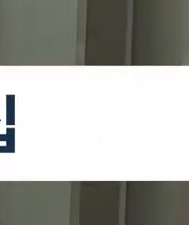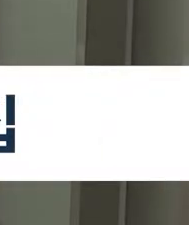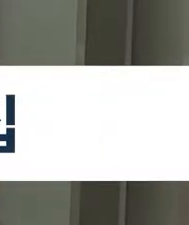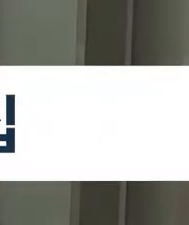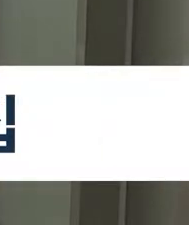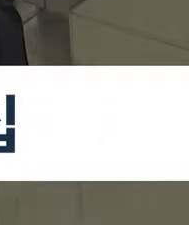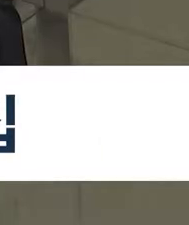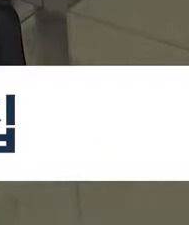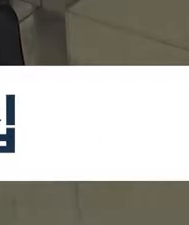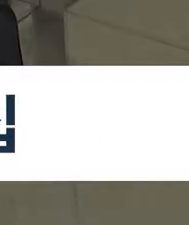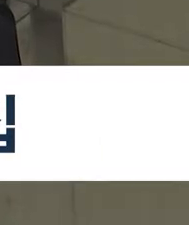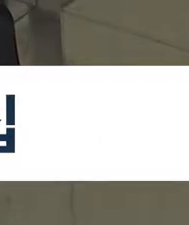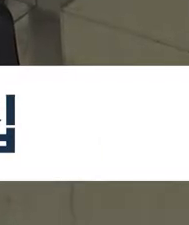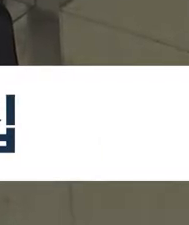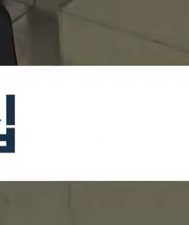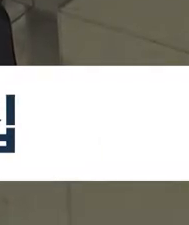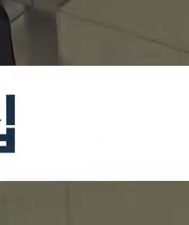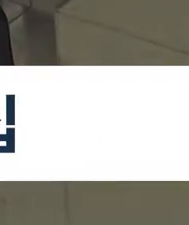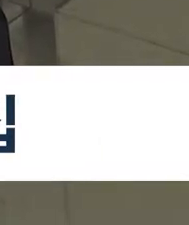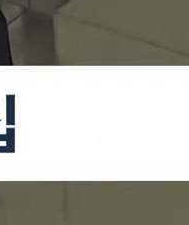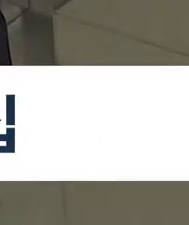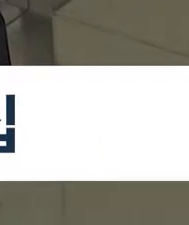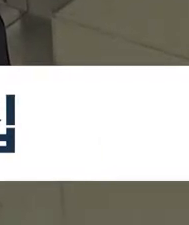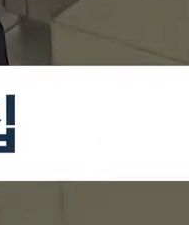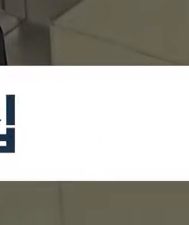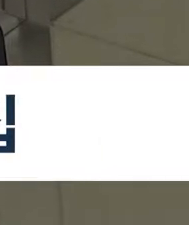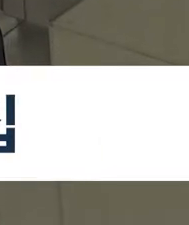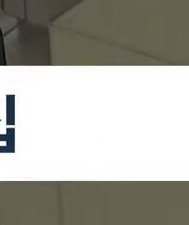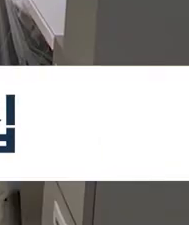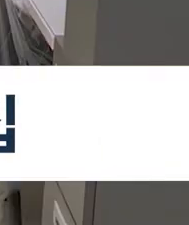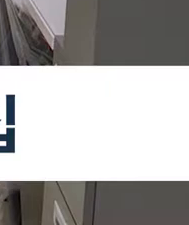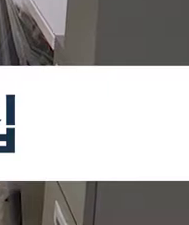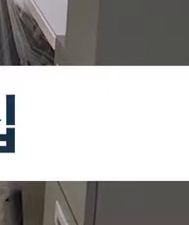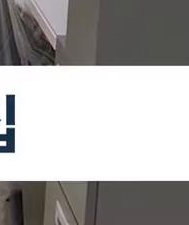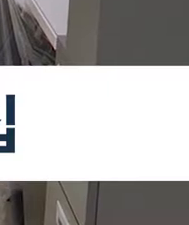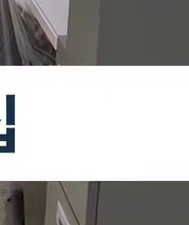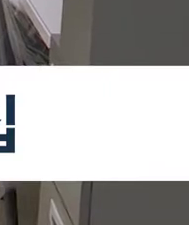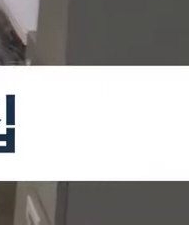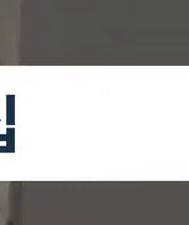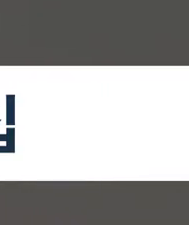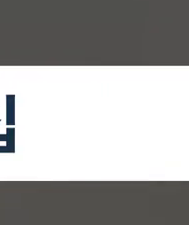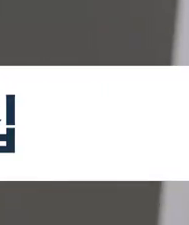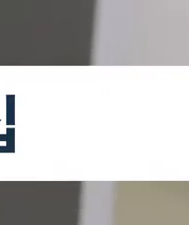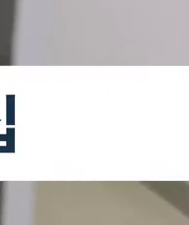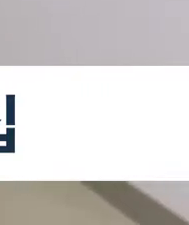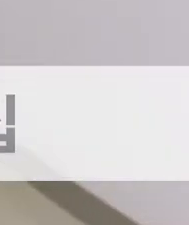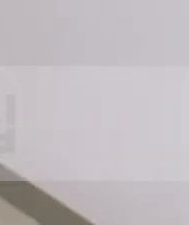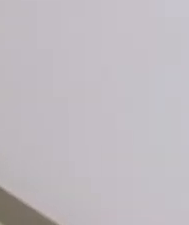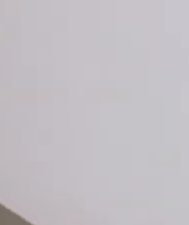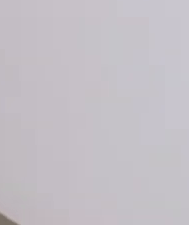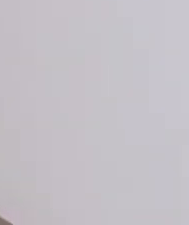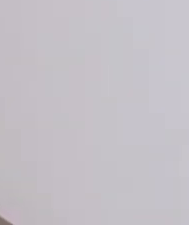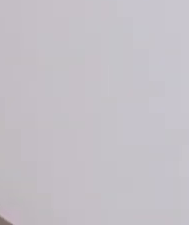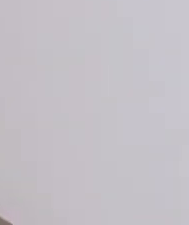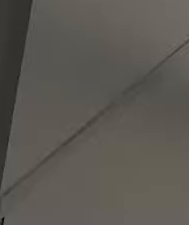강서구가 사회적 경제기업의 보금자리를 마련하고 입주할 사회적 경제기업과 예비 창업자를 모집합니다.